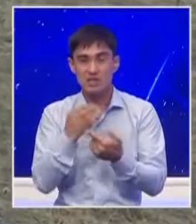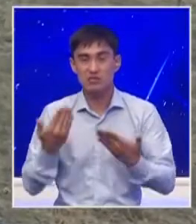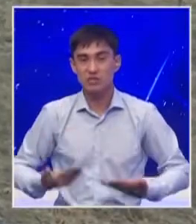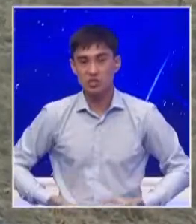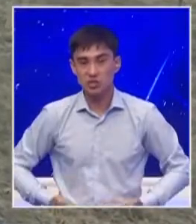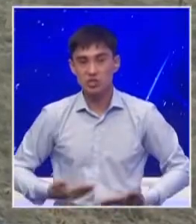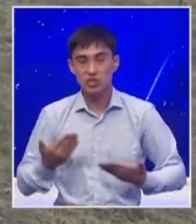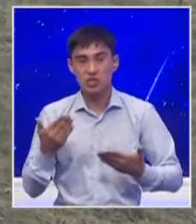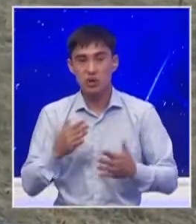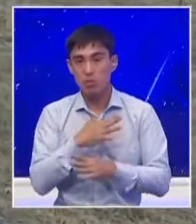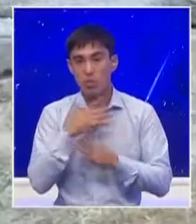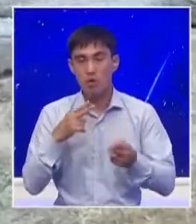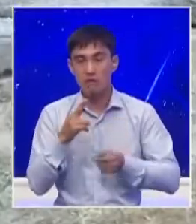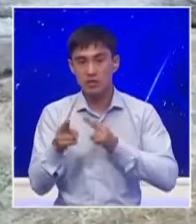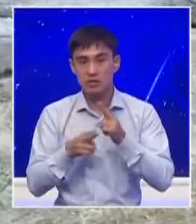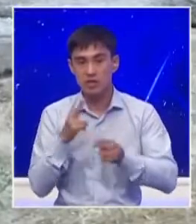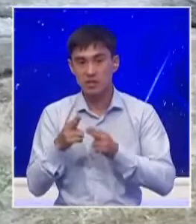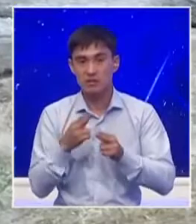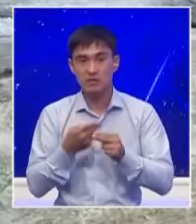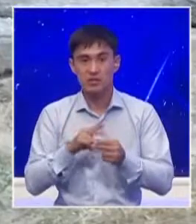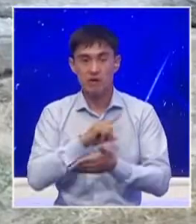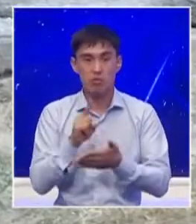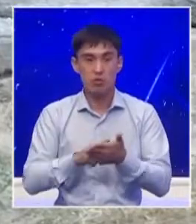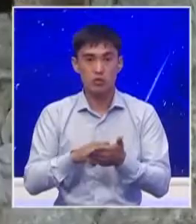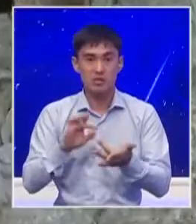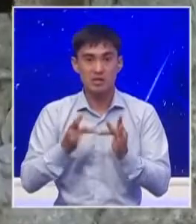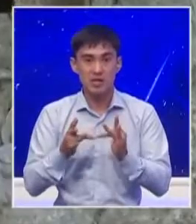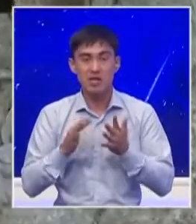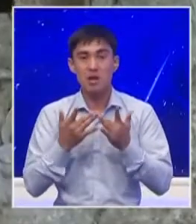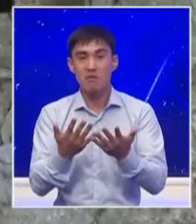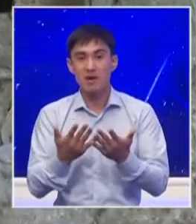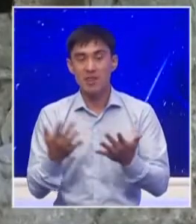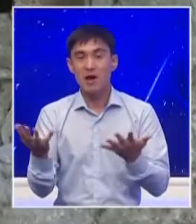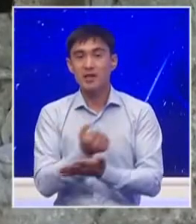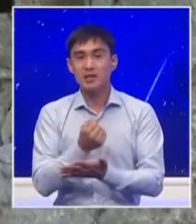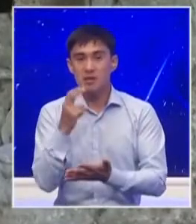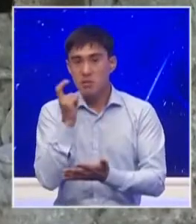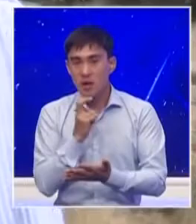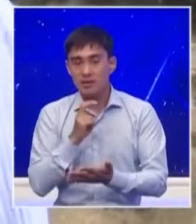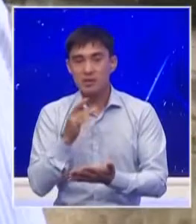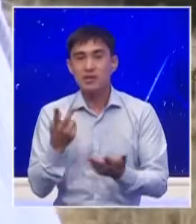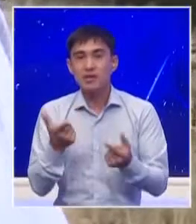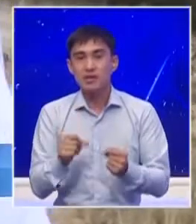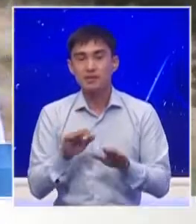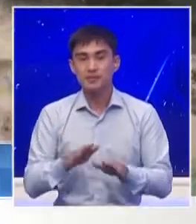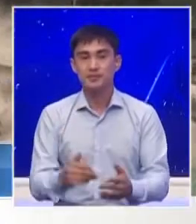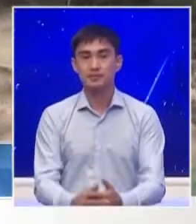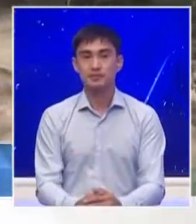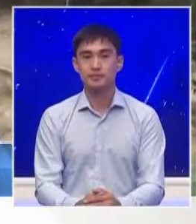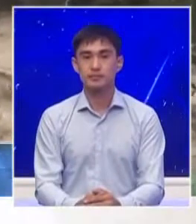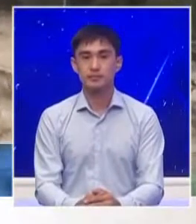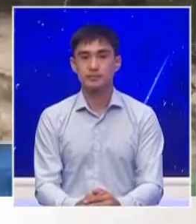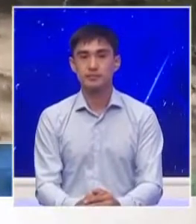жители не раз поднимали волнующие их вопросы социальных сетях и требовали найти источник неприятного запаха по зерна питбуль но